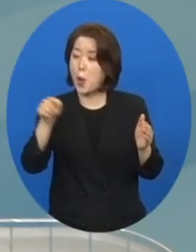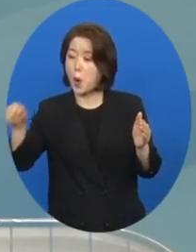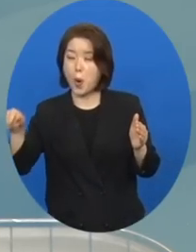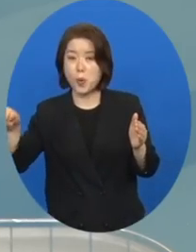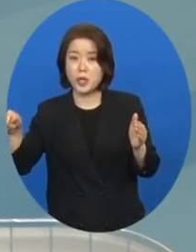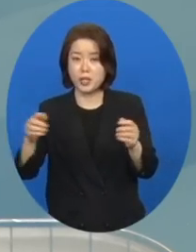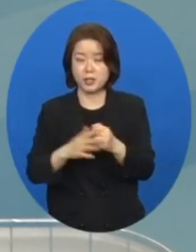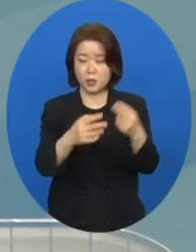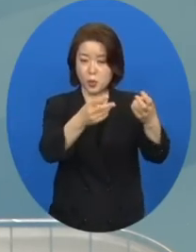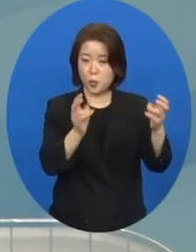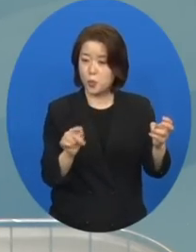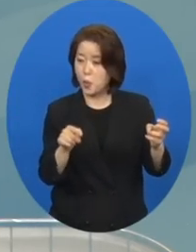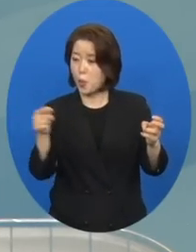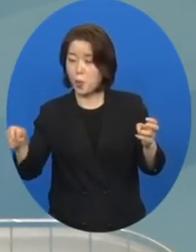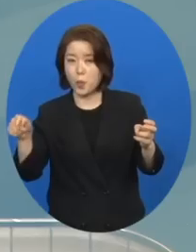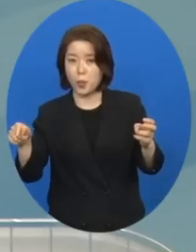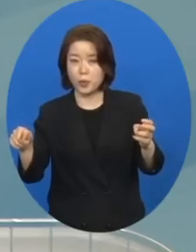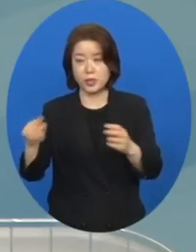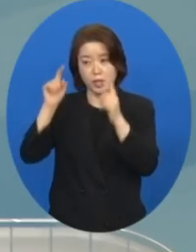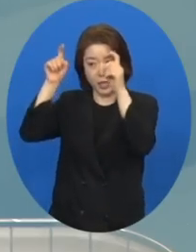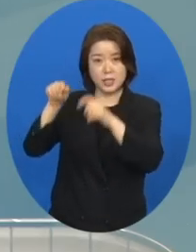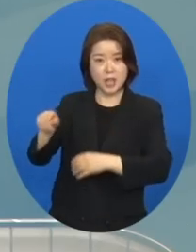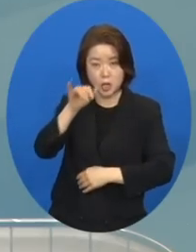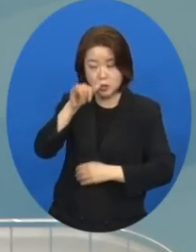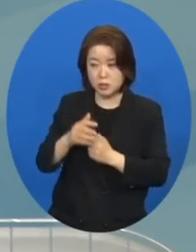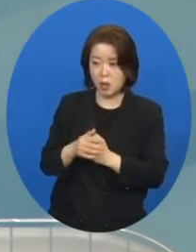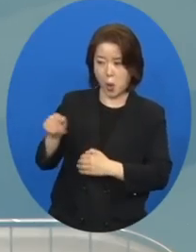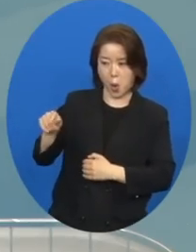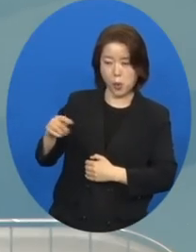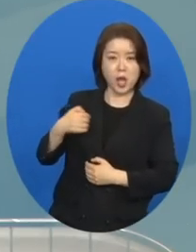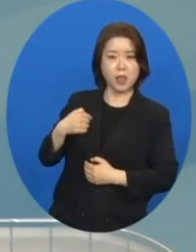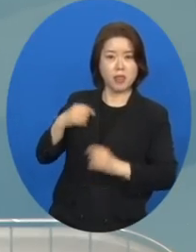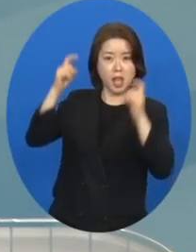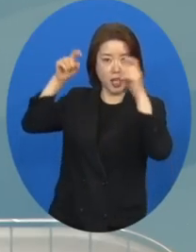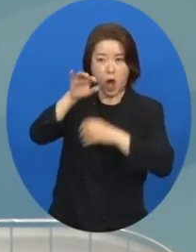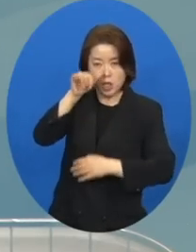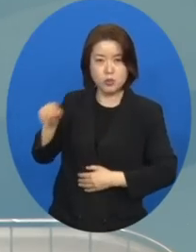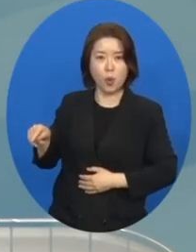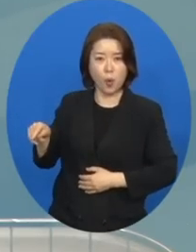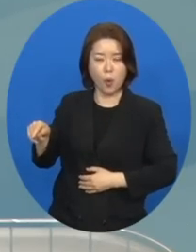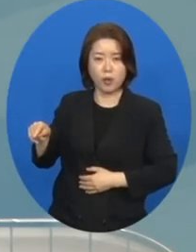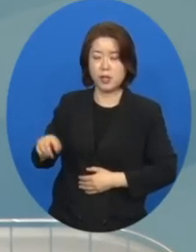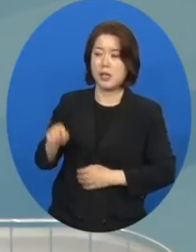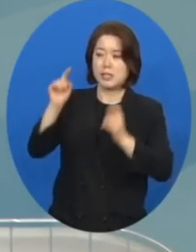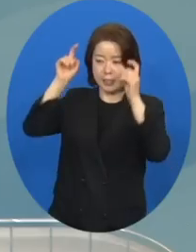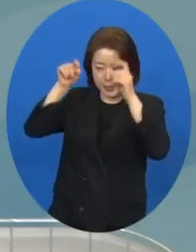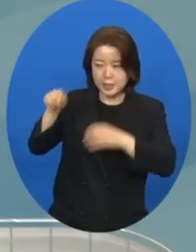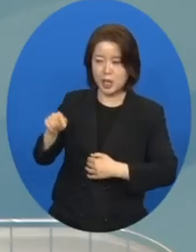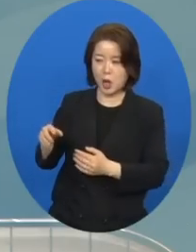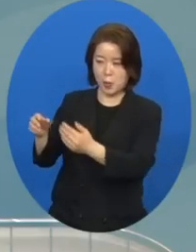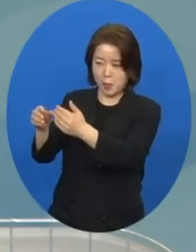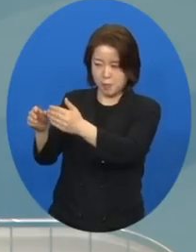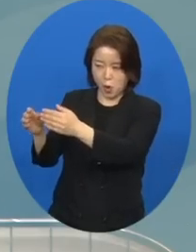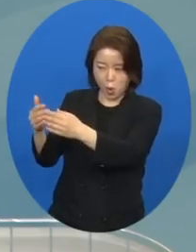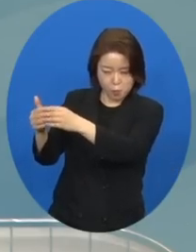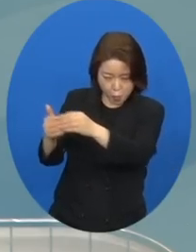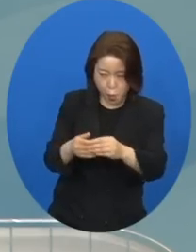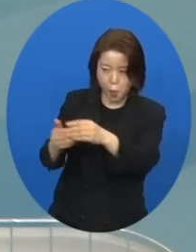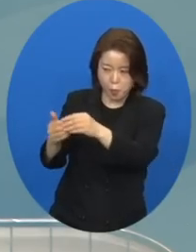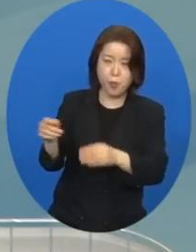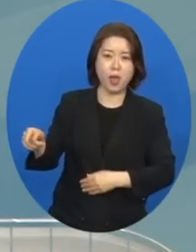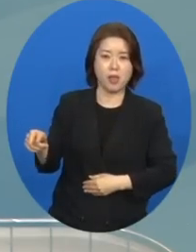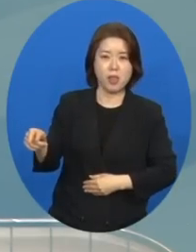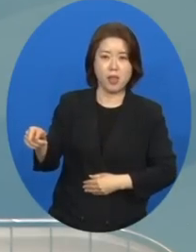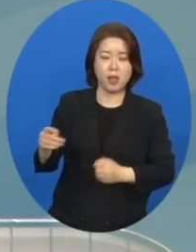우리 안에 없는 이 양들도 있는데 내 양들이 있다는 것 바깥에도 그 양들의 내가 인도할 것이다 자 양 우리에서